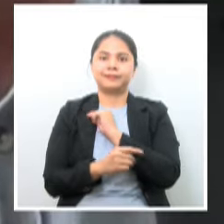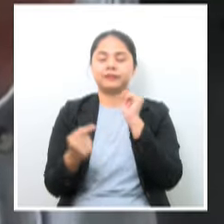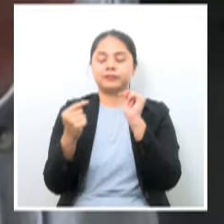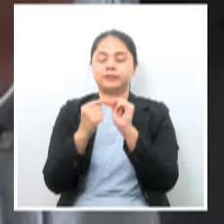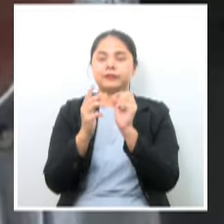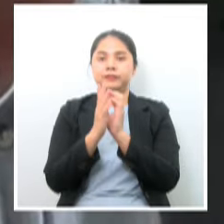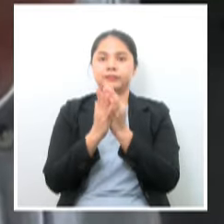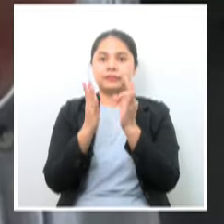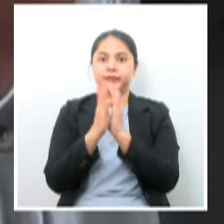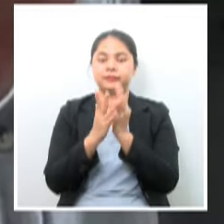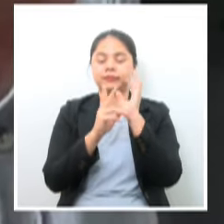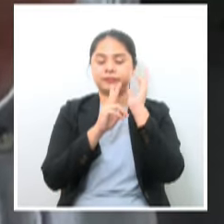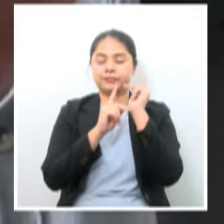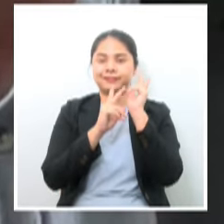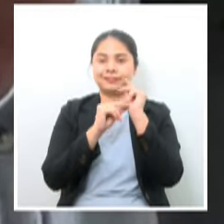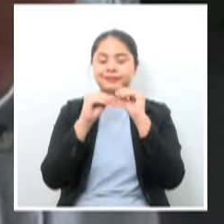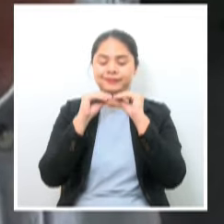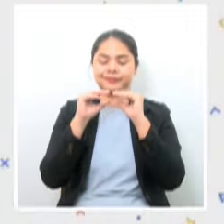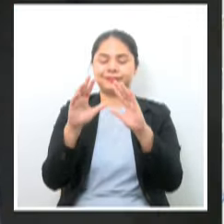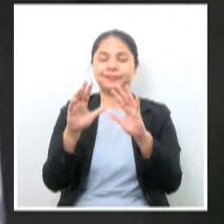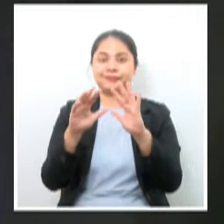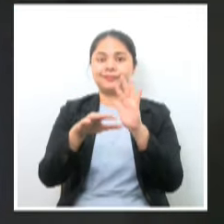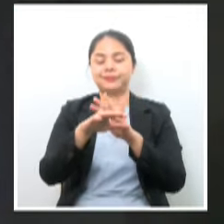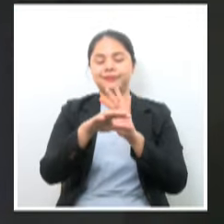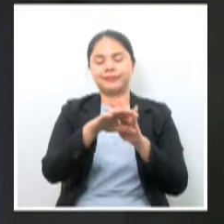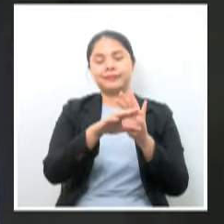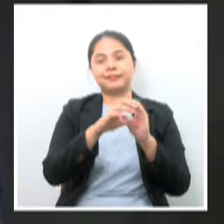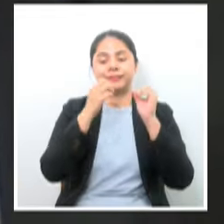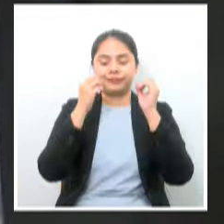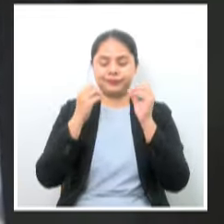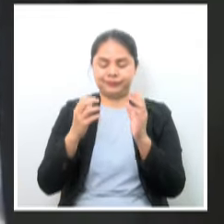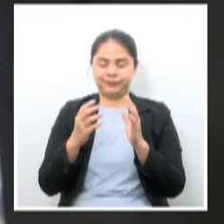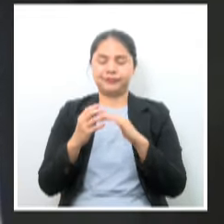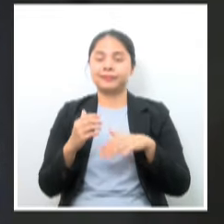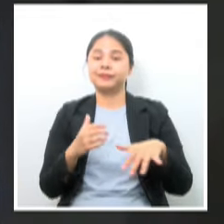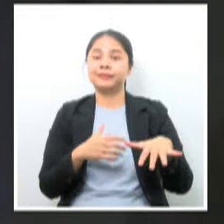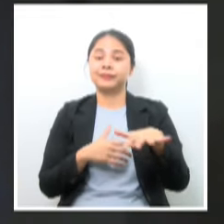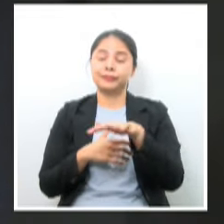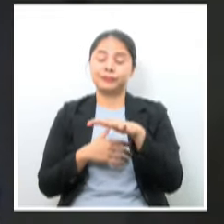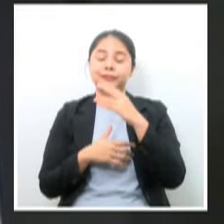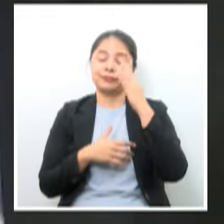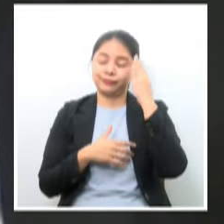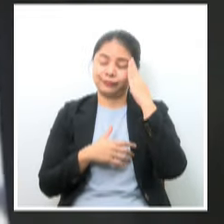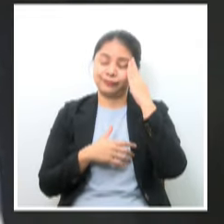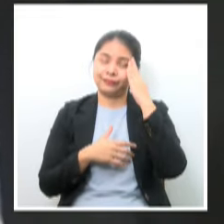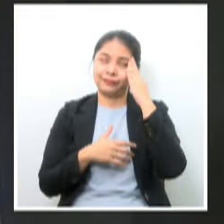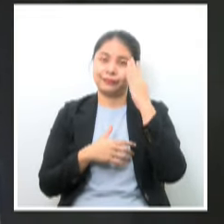ครับก็จะทำหน้าที่ตรงนี้ก็ต้องส่งข่าวไปยังเพื่อนครูและก็บุคลากรในการศึกษาทุกท่านด้วยว่านะครับไม่ใช่แค่ส่งข่าวจ